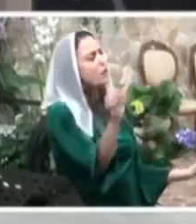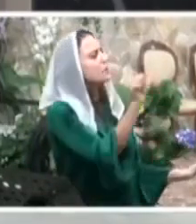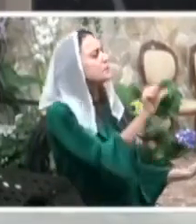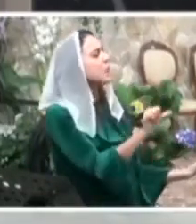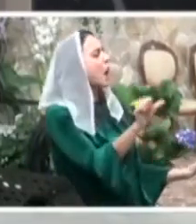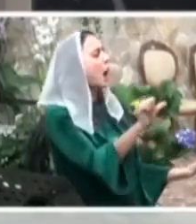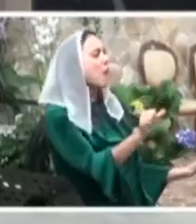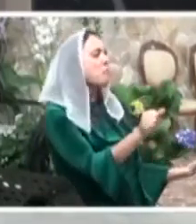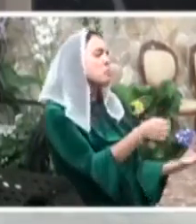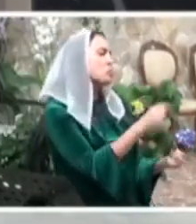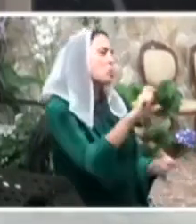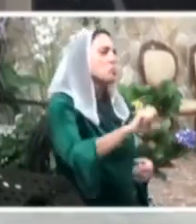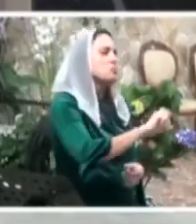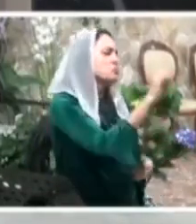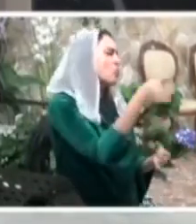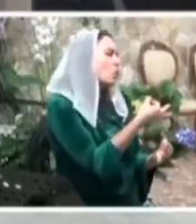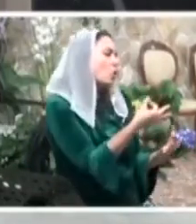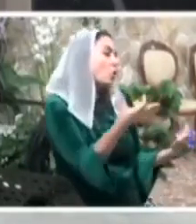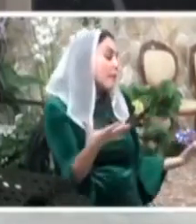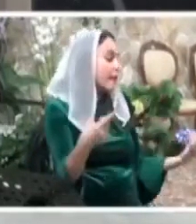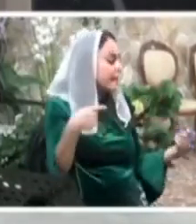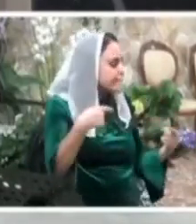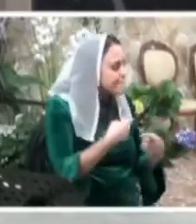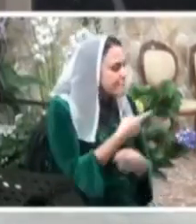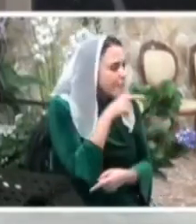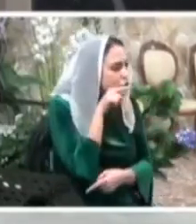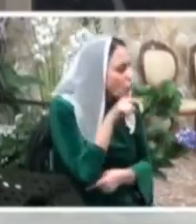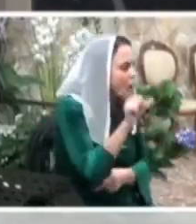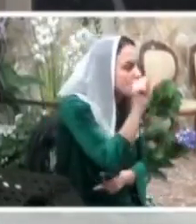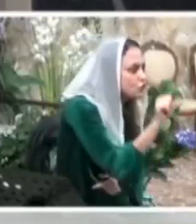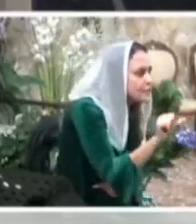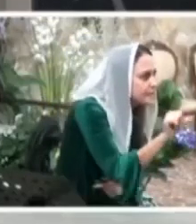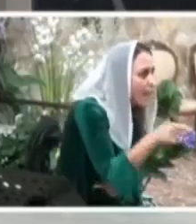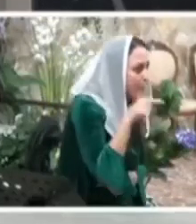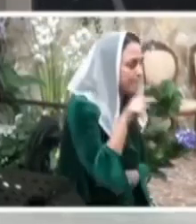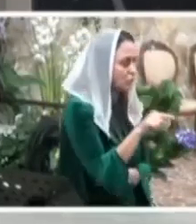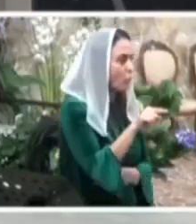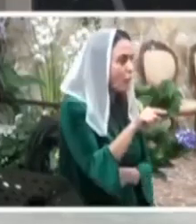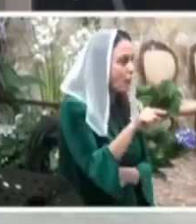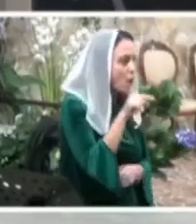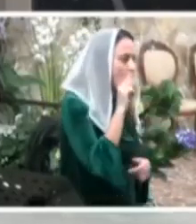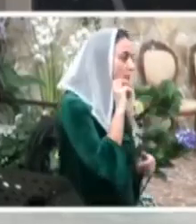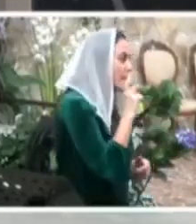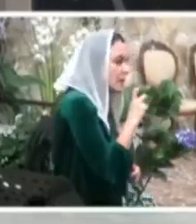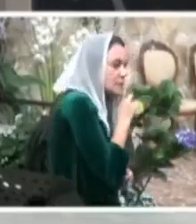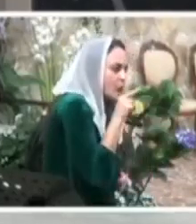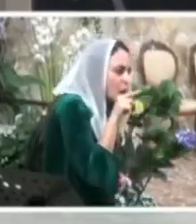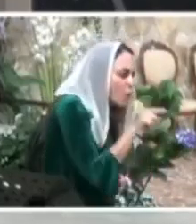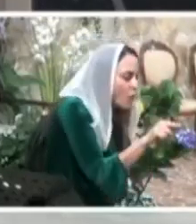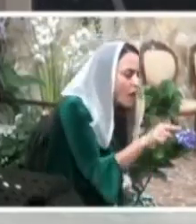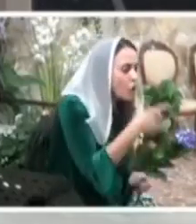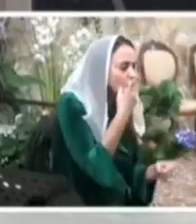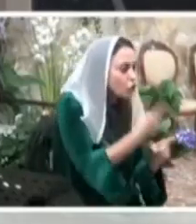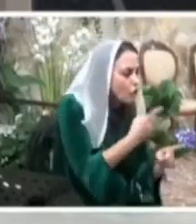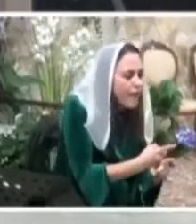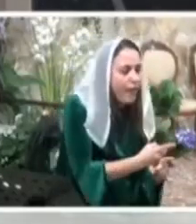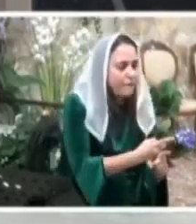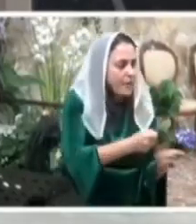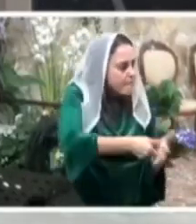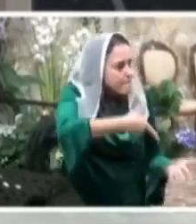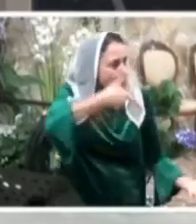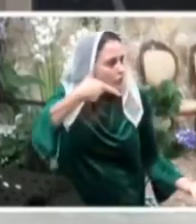senza rendersi conto che quel giorno per il popolo di Israele era un giorno da